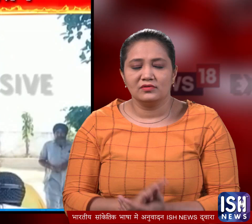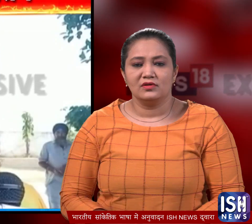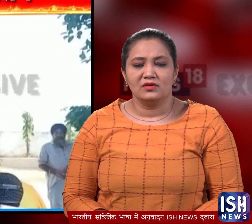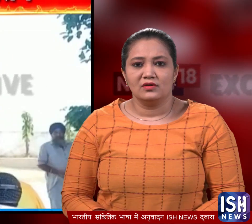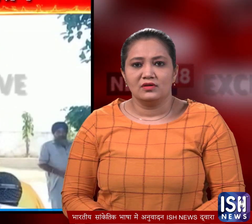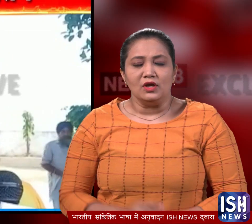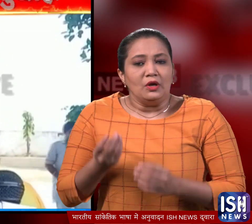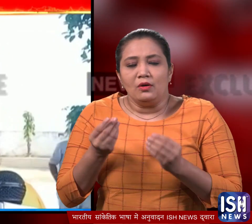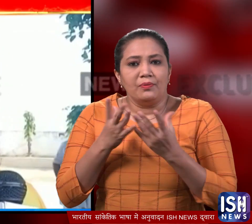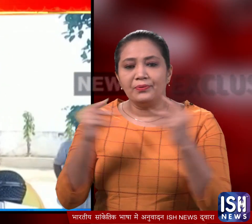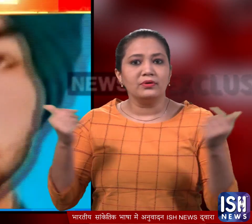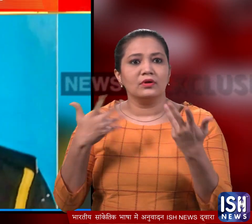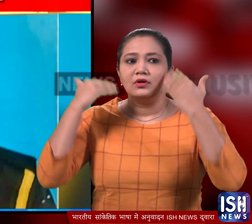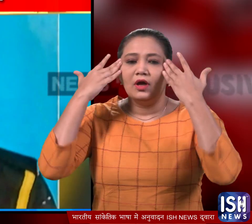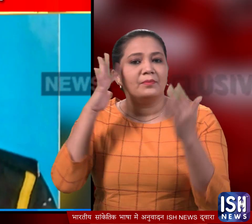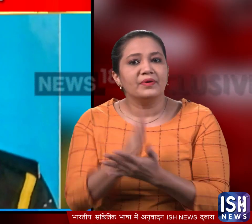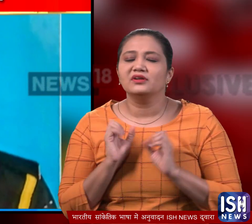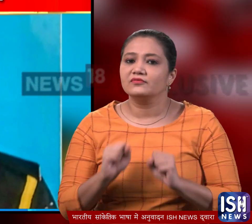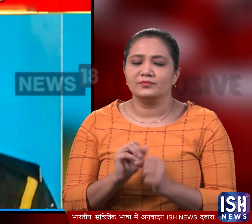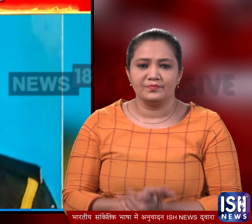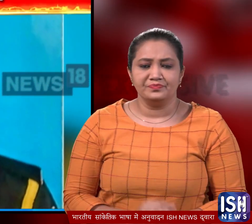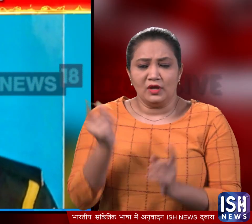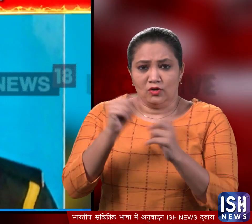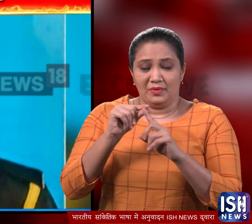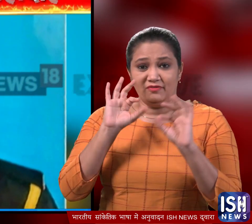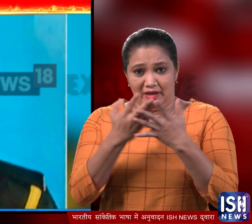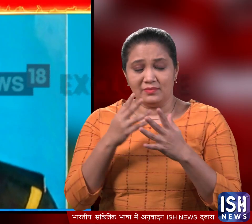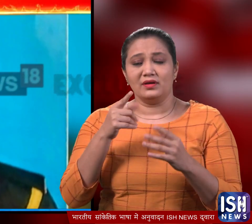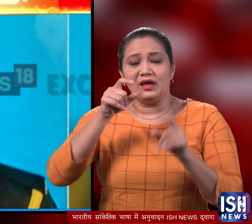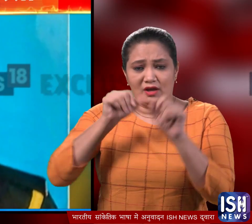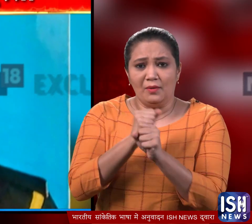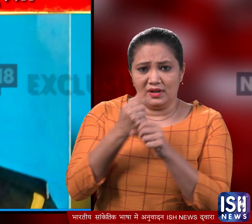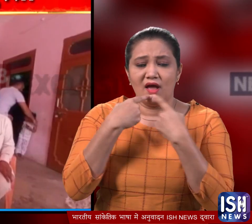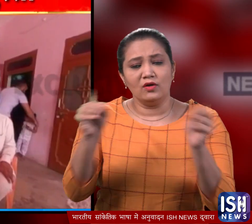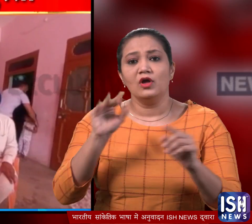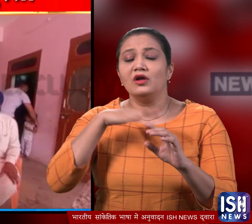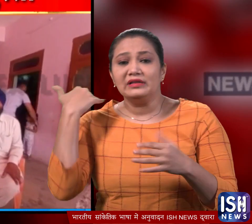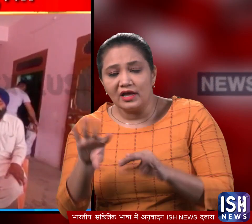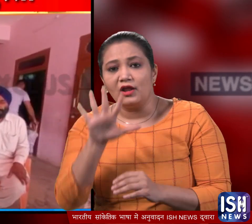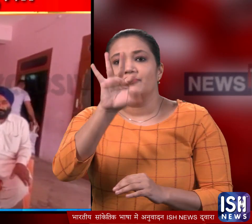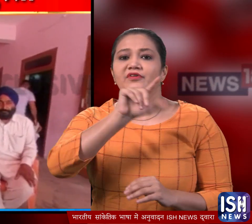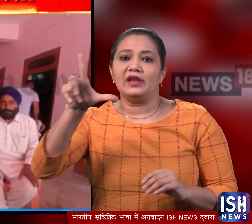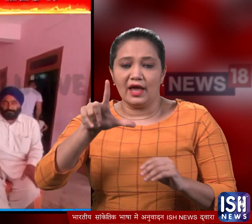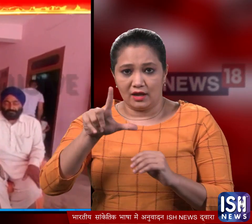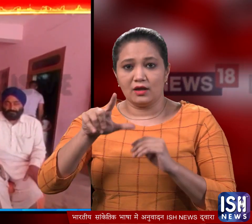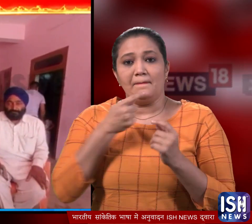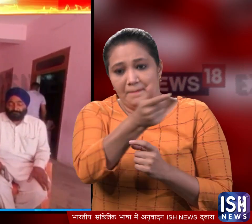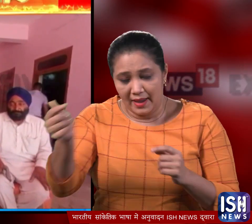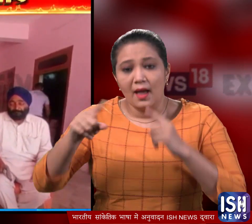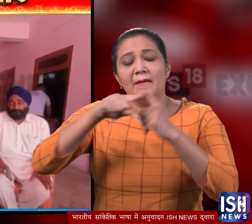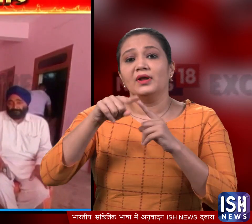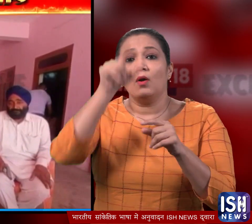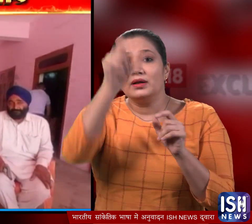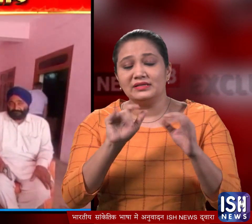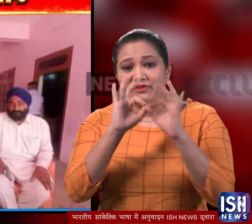से हम लोगों से दूर चला जाएगा। वहीं यूपी सरकार ने शहीद के परिवार वालों को 50 लाख रुपए और उनके परिवार के एक सदस्य को सरकारी